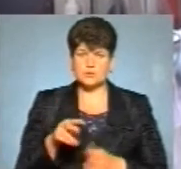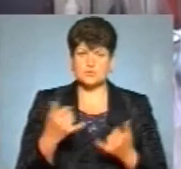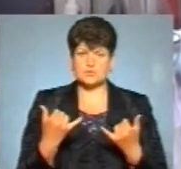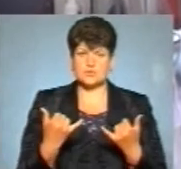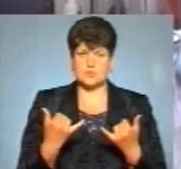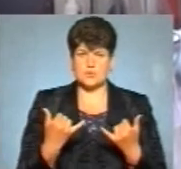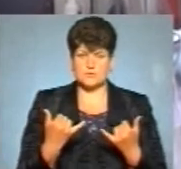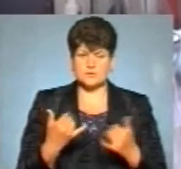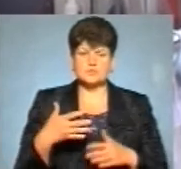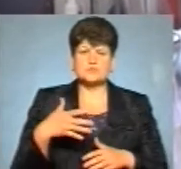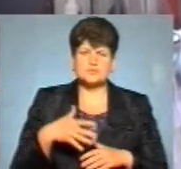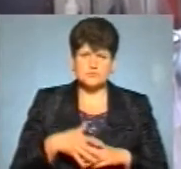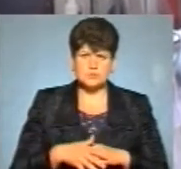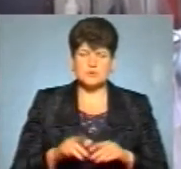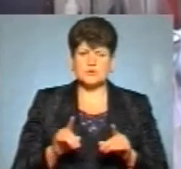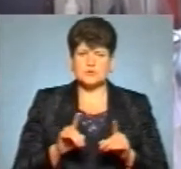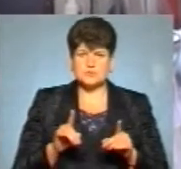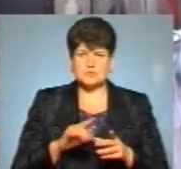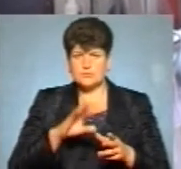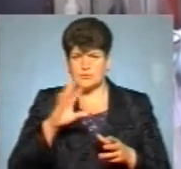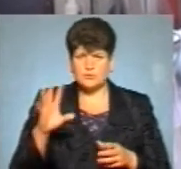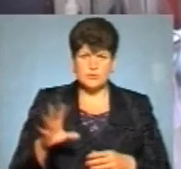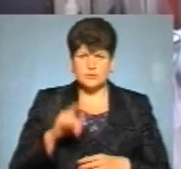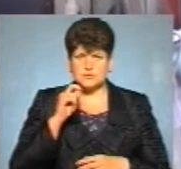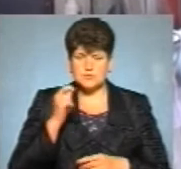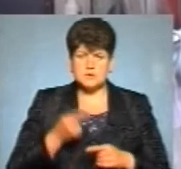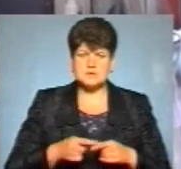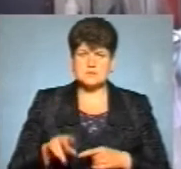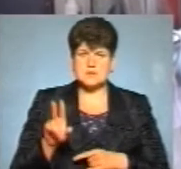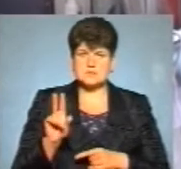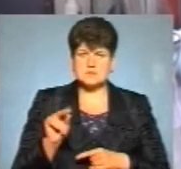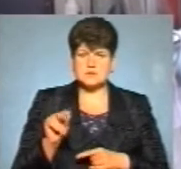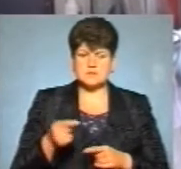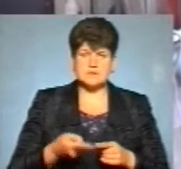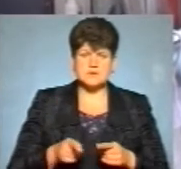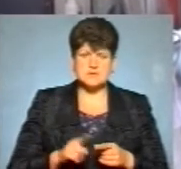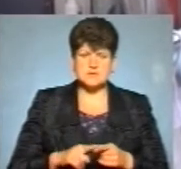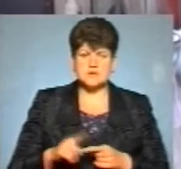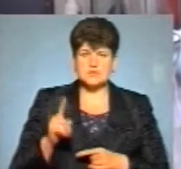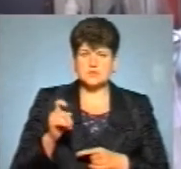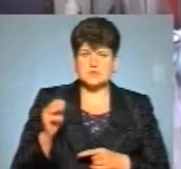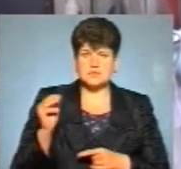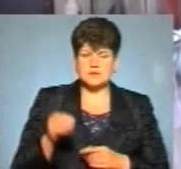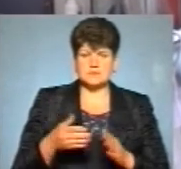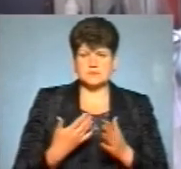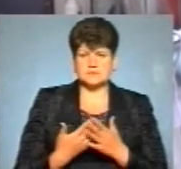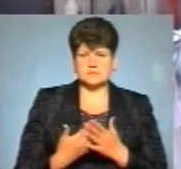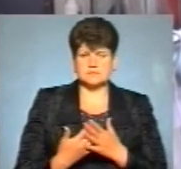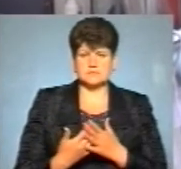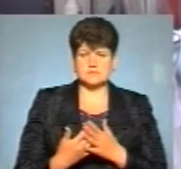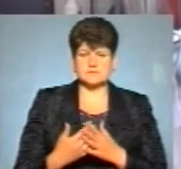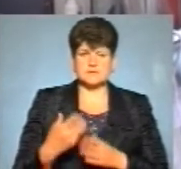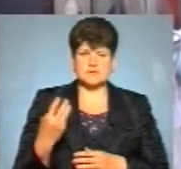сьогодні. Ну, зрозуміло, що в межах цілої України ця цифра – це сотні тисяч, десь до